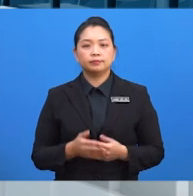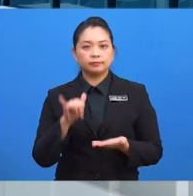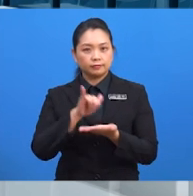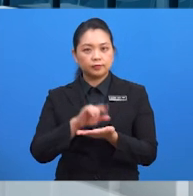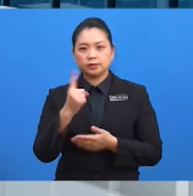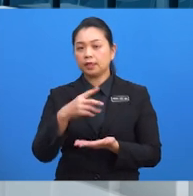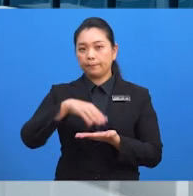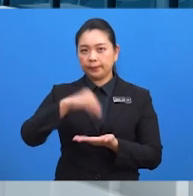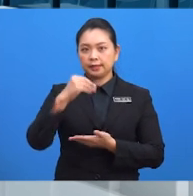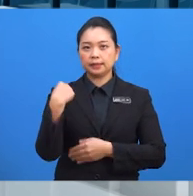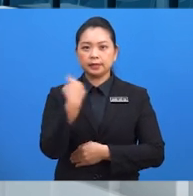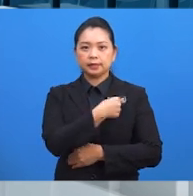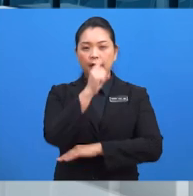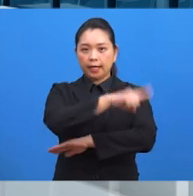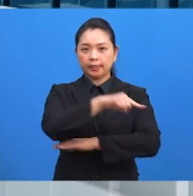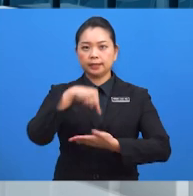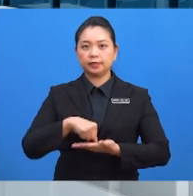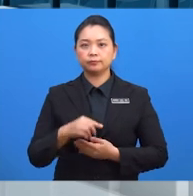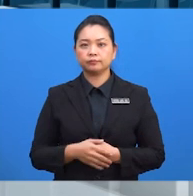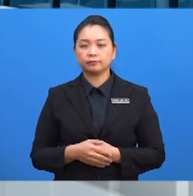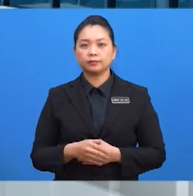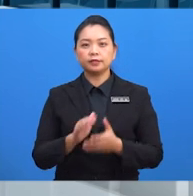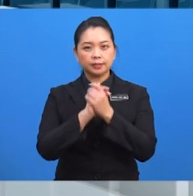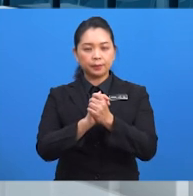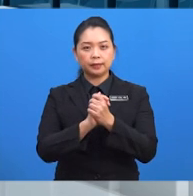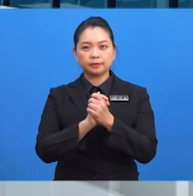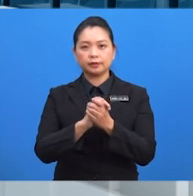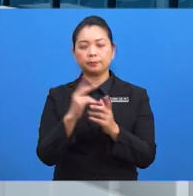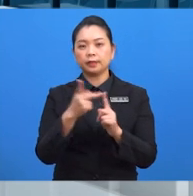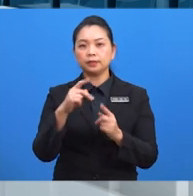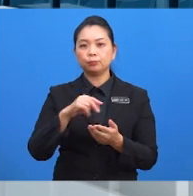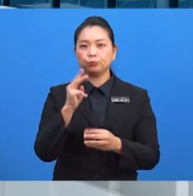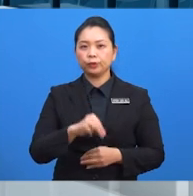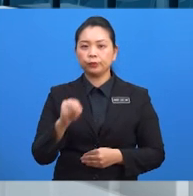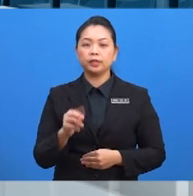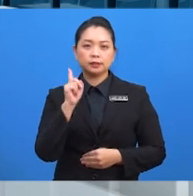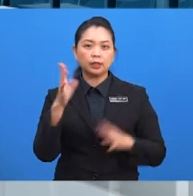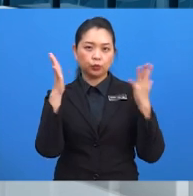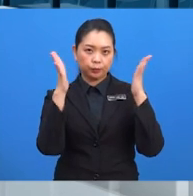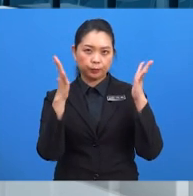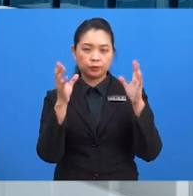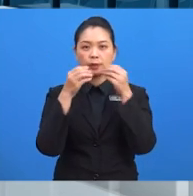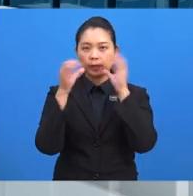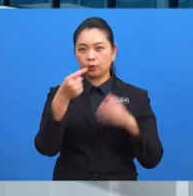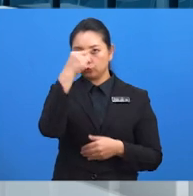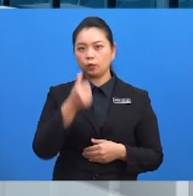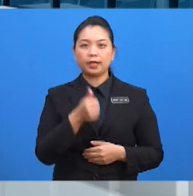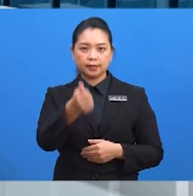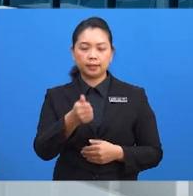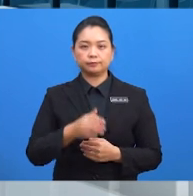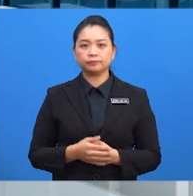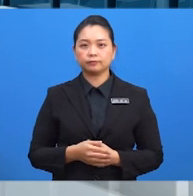Sekian sahaja sesi pembelajaran kita pada hari ini. Syabas dan tahniah murid-murid, satu tepukan cemerlang untuk